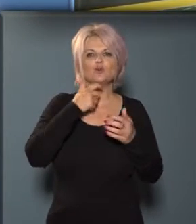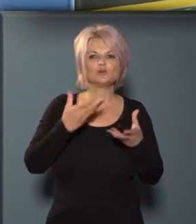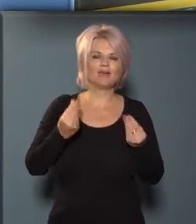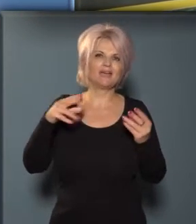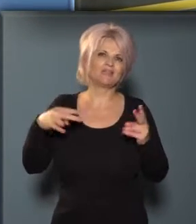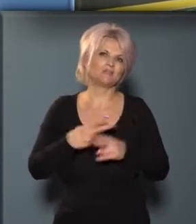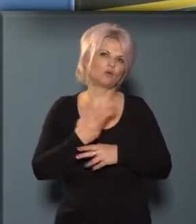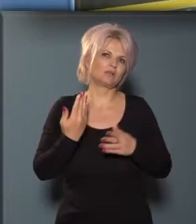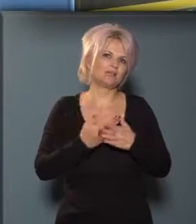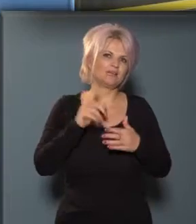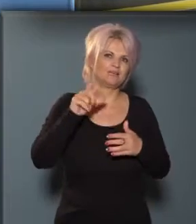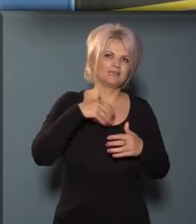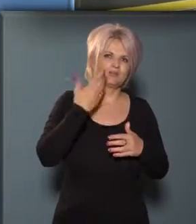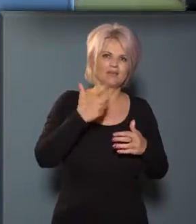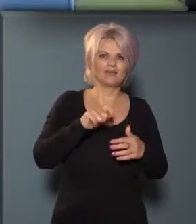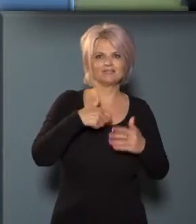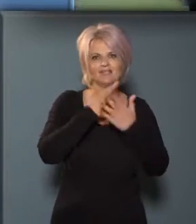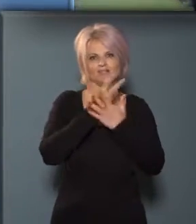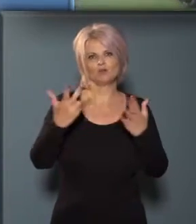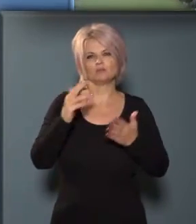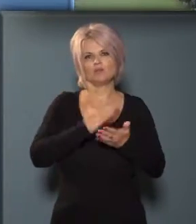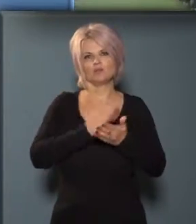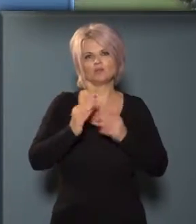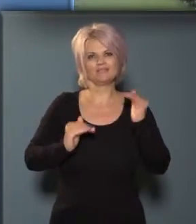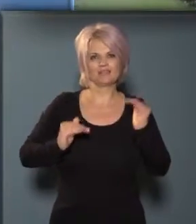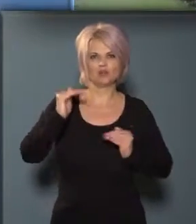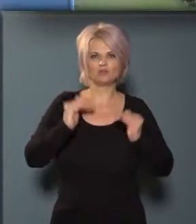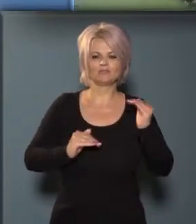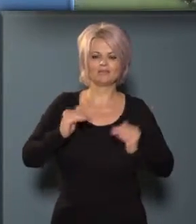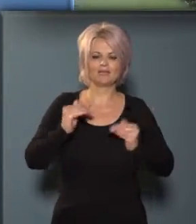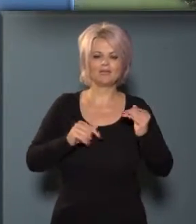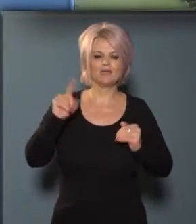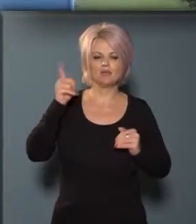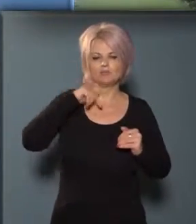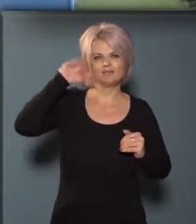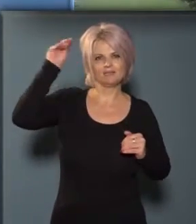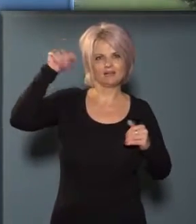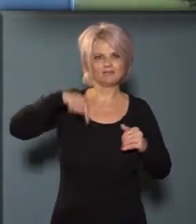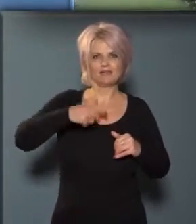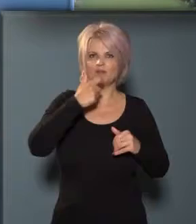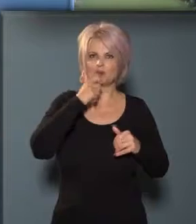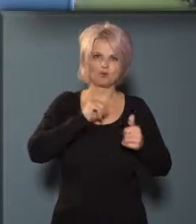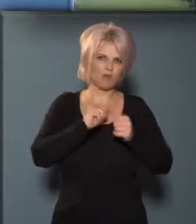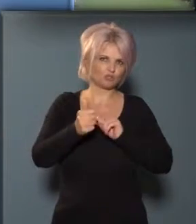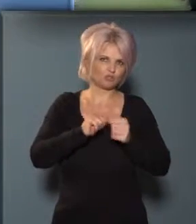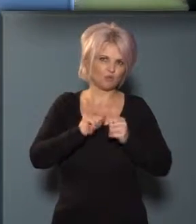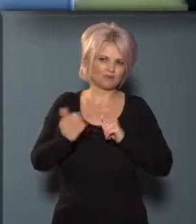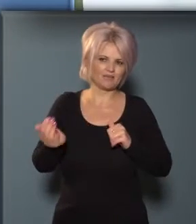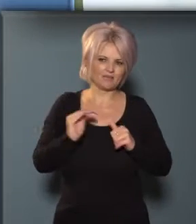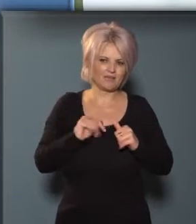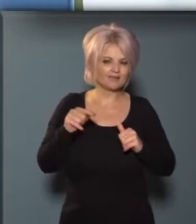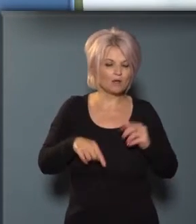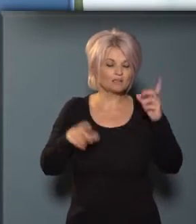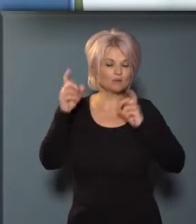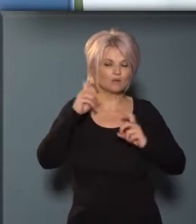lenni a létrán, 250 és 280 között ingadozik ez minden évben. Mit jelent ebben a korban vajon a sport a gyerekeknek? Hát azt